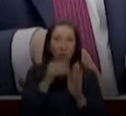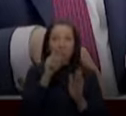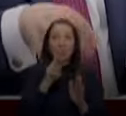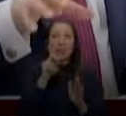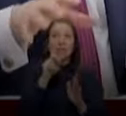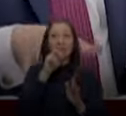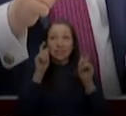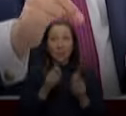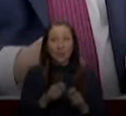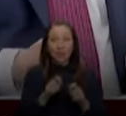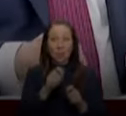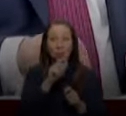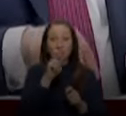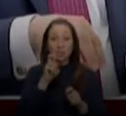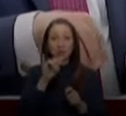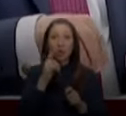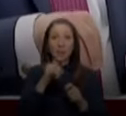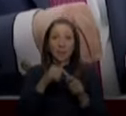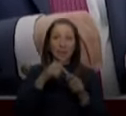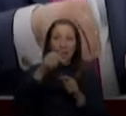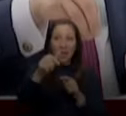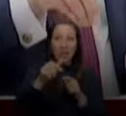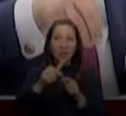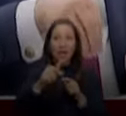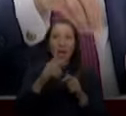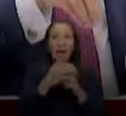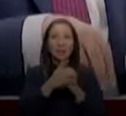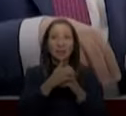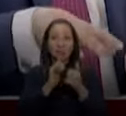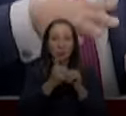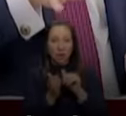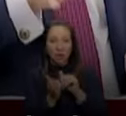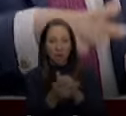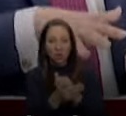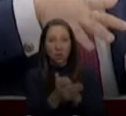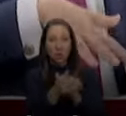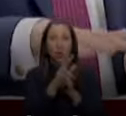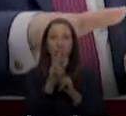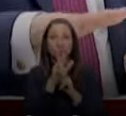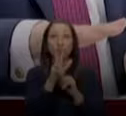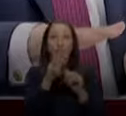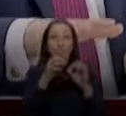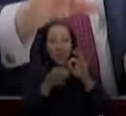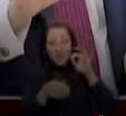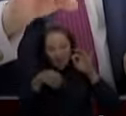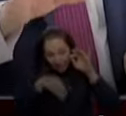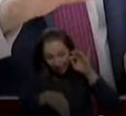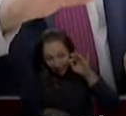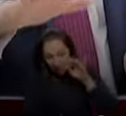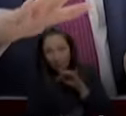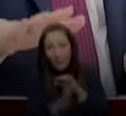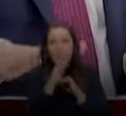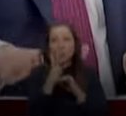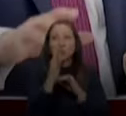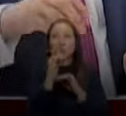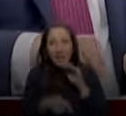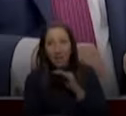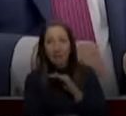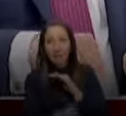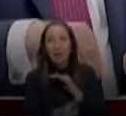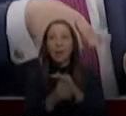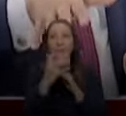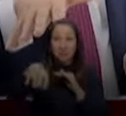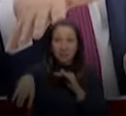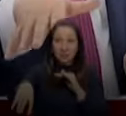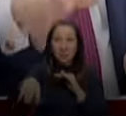Nisan'da ihalesi yapılan 18 km yer Antalyaspor kavşağından 30 metre derinlikten geçecek 5,5 kilometresi yer aldı